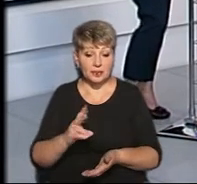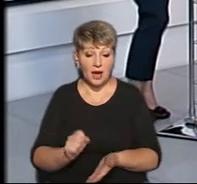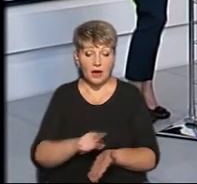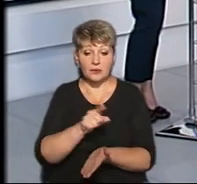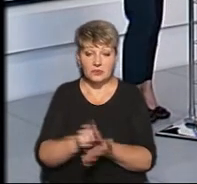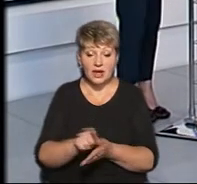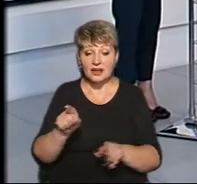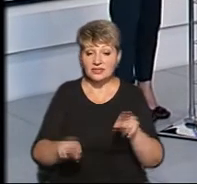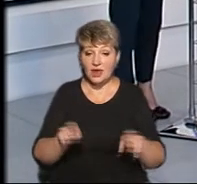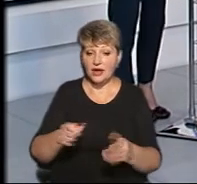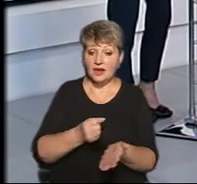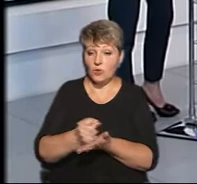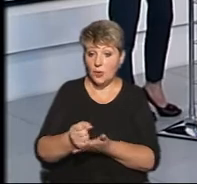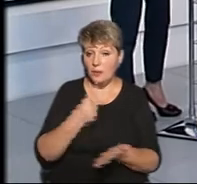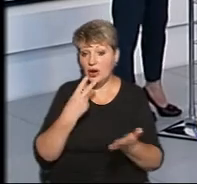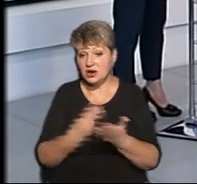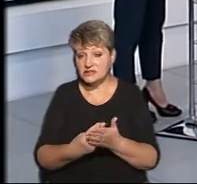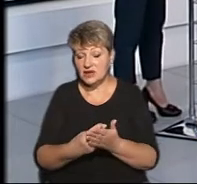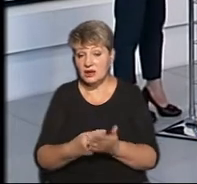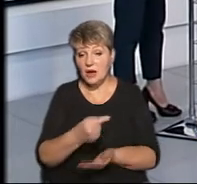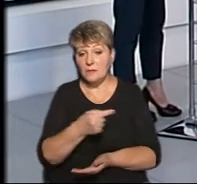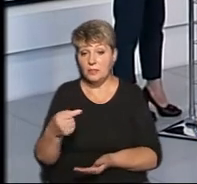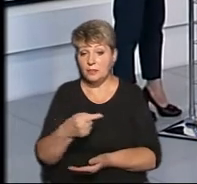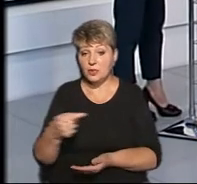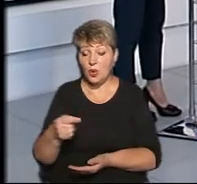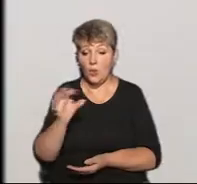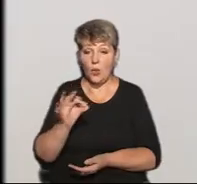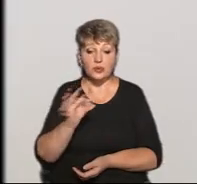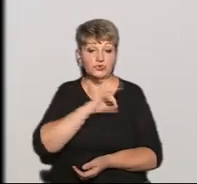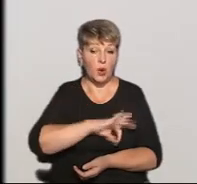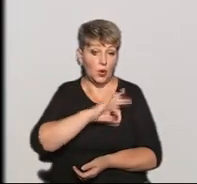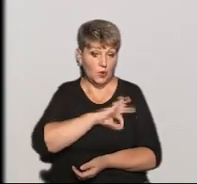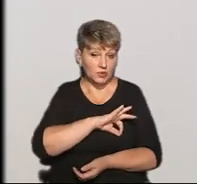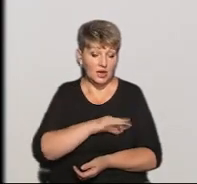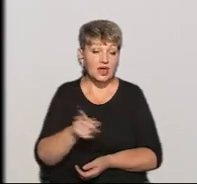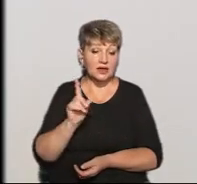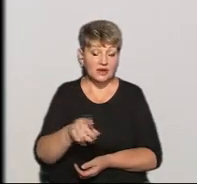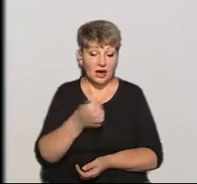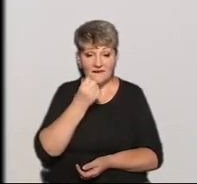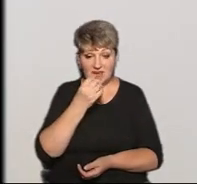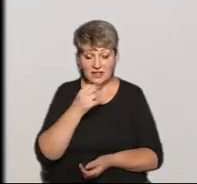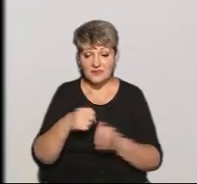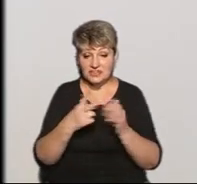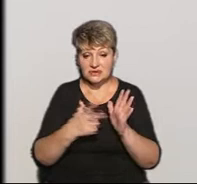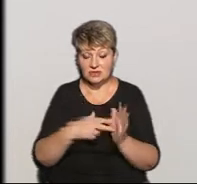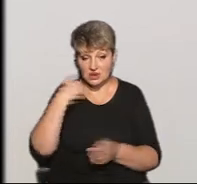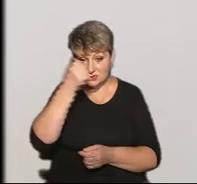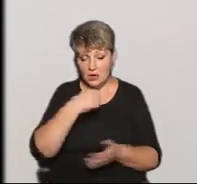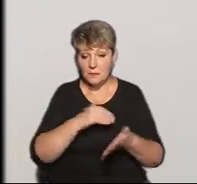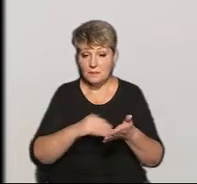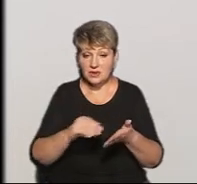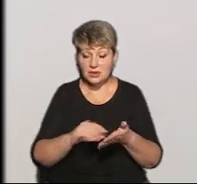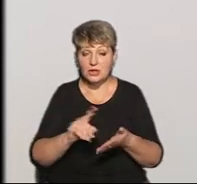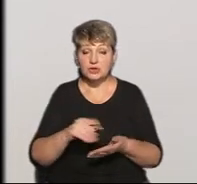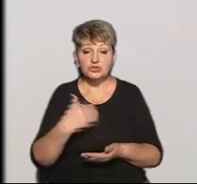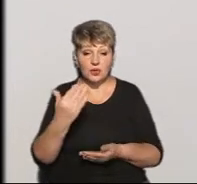деякі висуванці показали нулі прочерки у деклараціях про доходи. Так, наприклад, у квітні 2018 року видання «Громадське» писало, що у